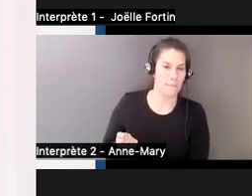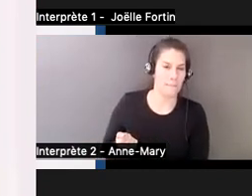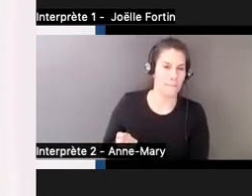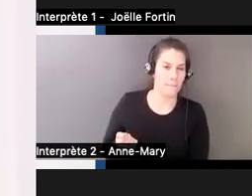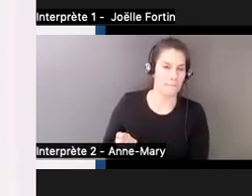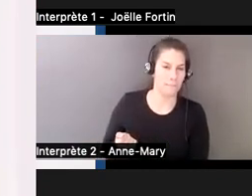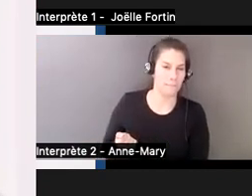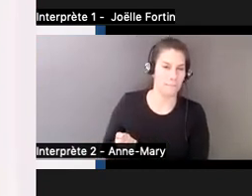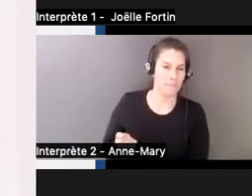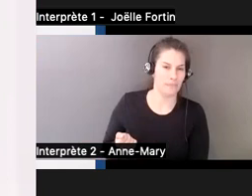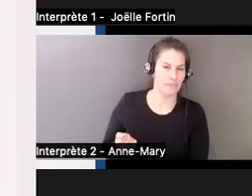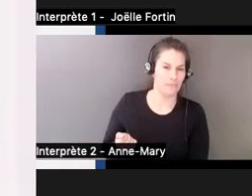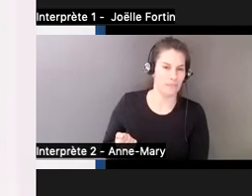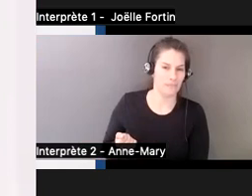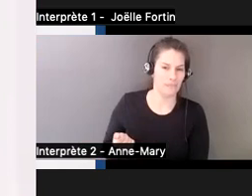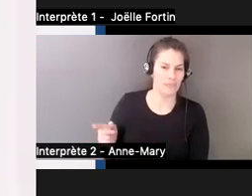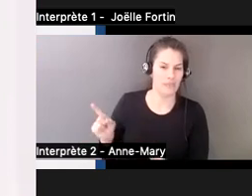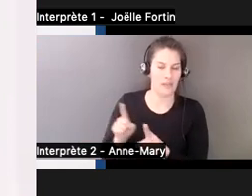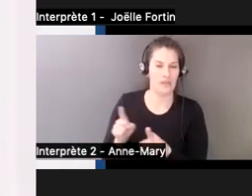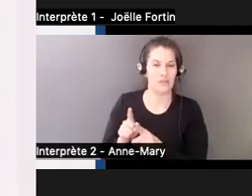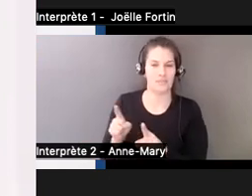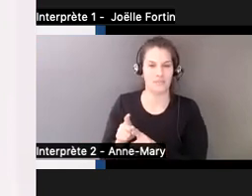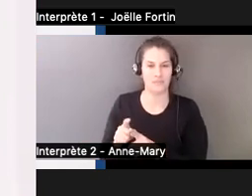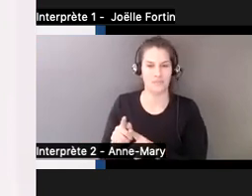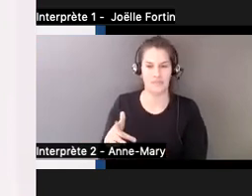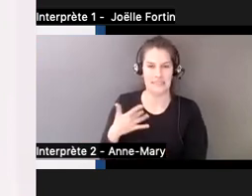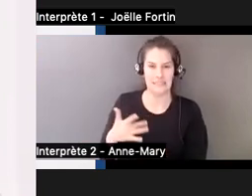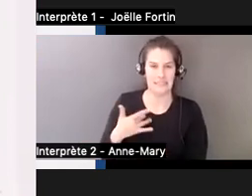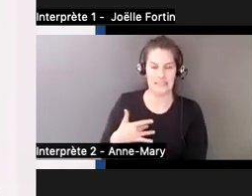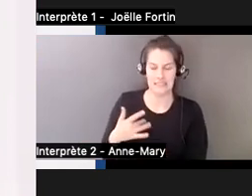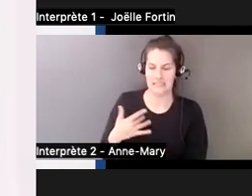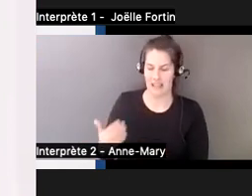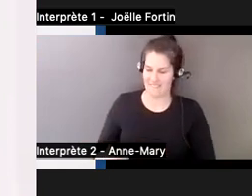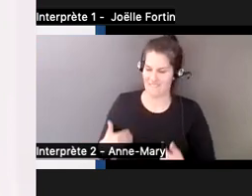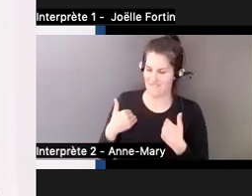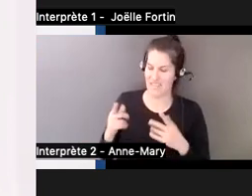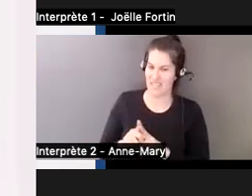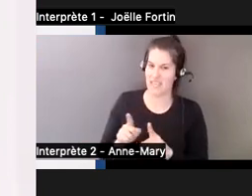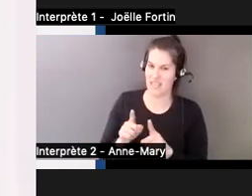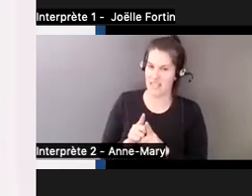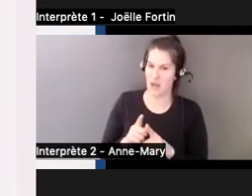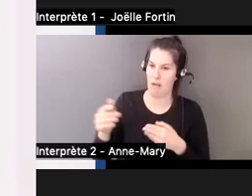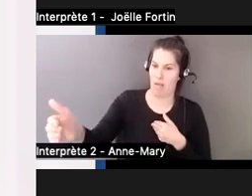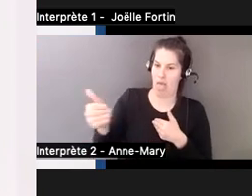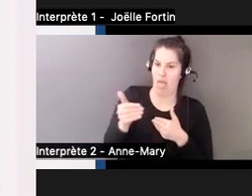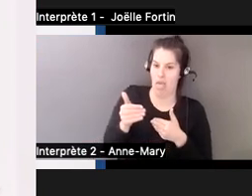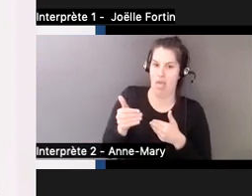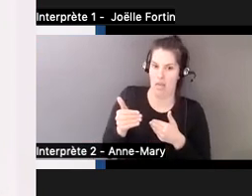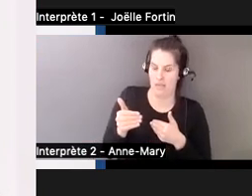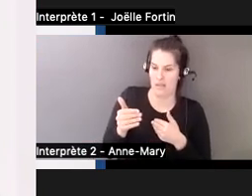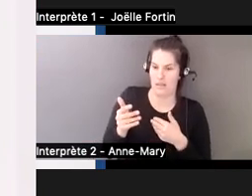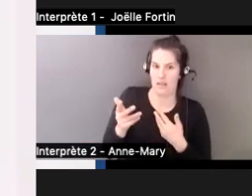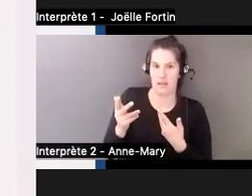mange la vie par les deux bouts quand on sait que la vie va être plus courte. Et donc on réalise des rêves et puis on oublie qu'on les a